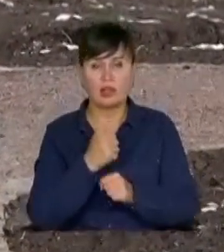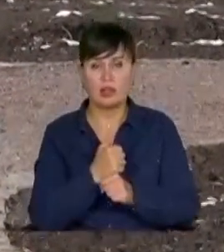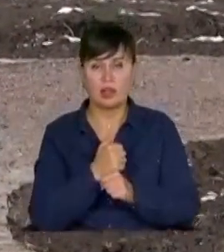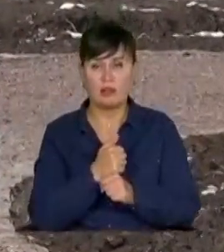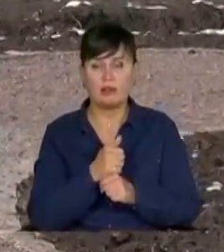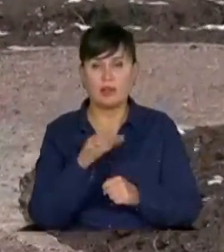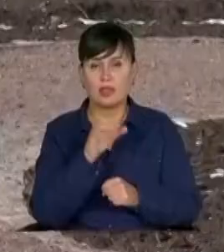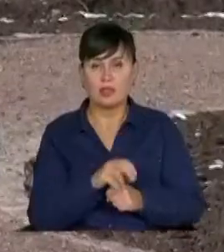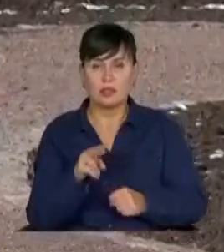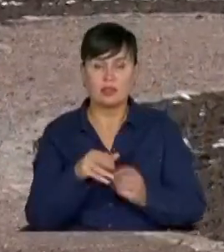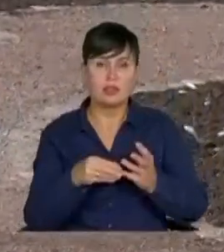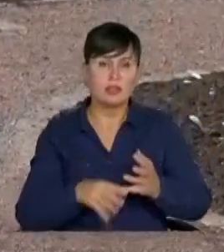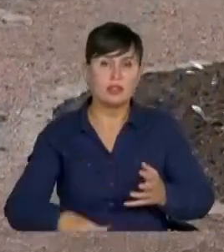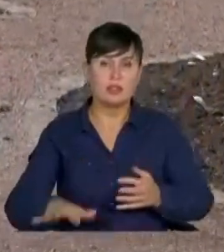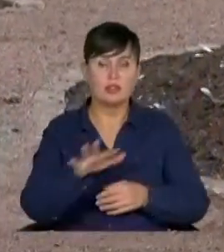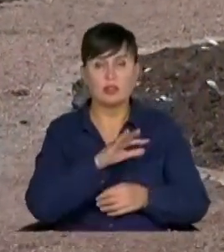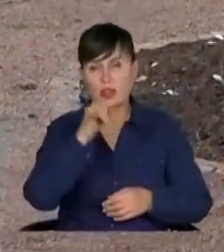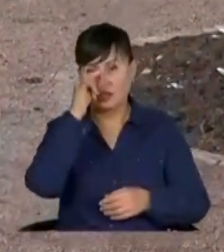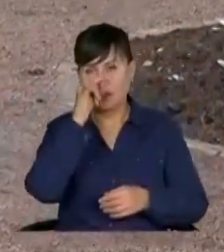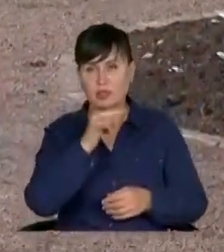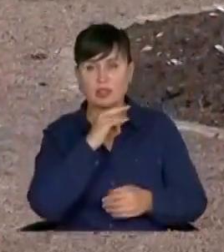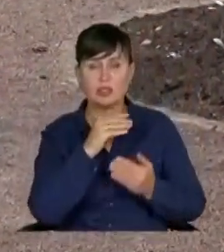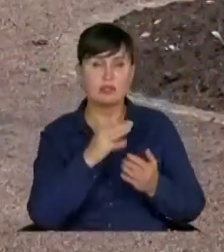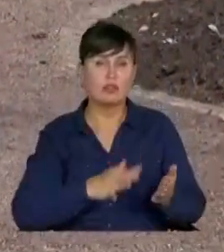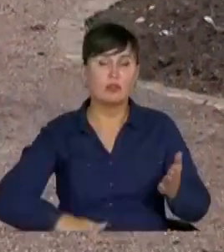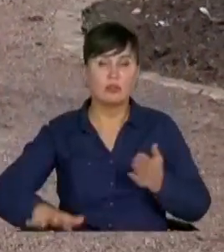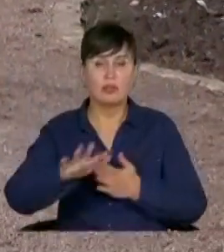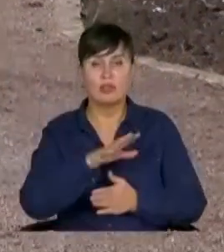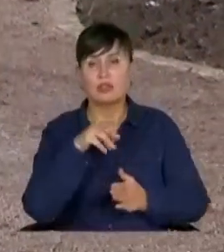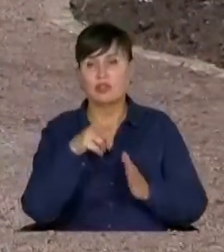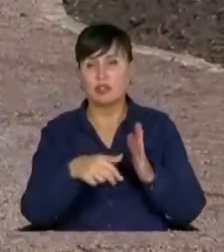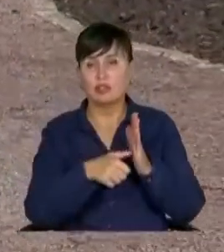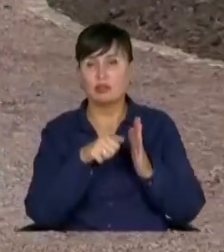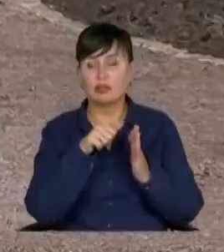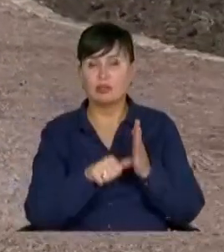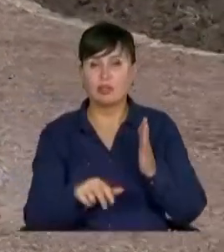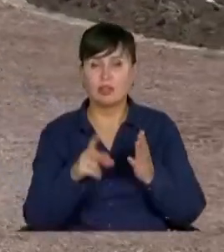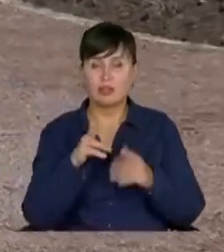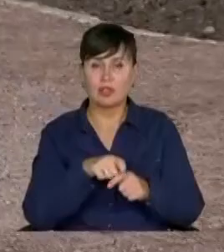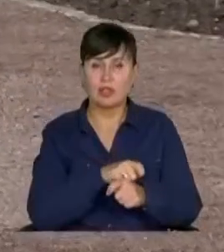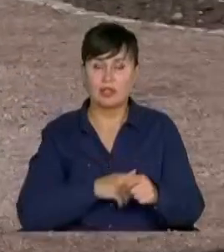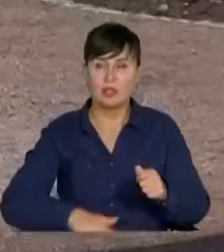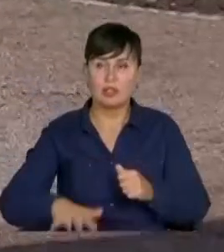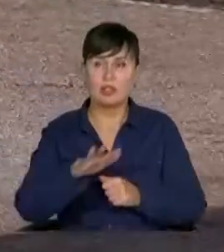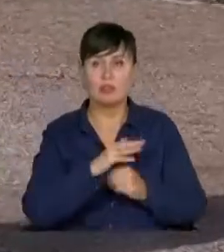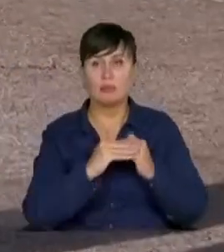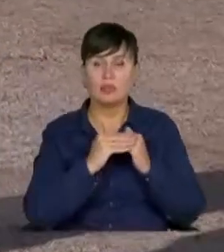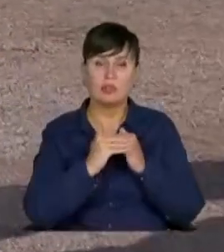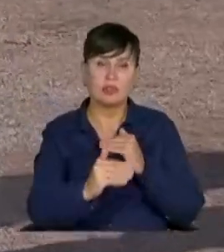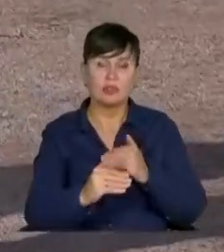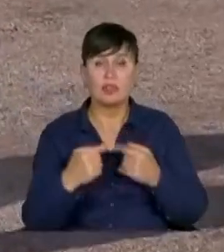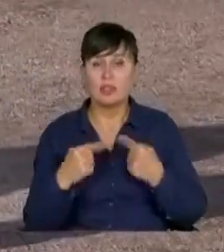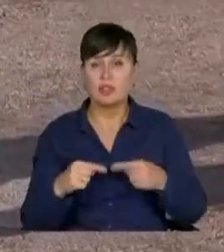ботанического сада на территории экспозиции «Казахстан». Его площадь 2660 квадратных метров. Степные травы и